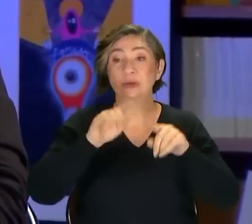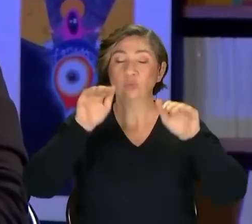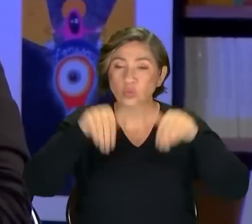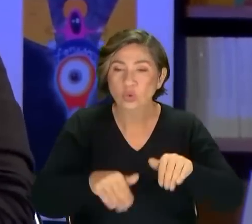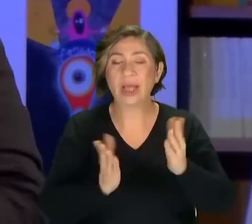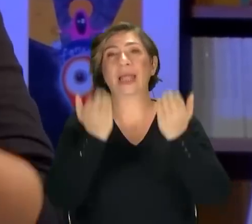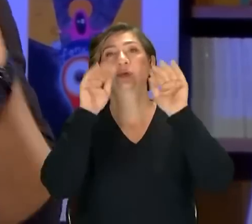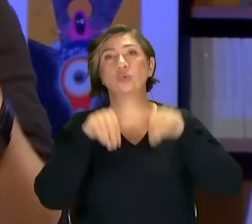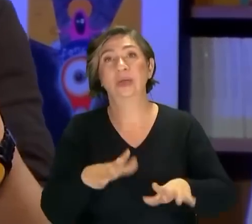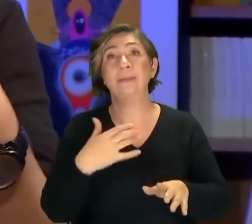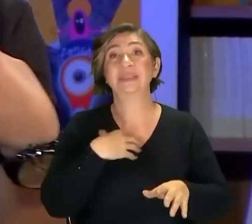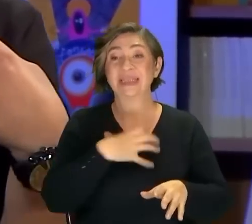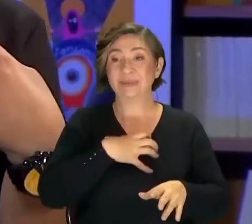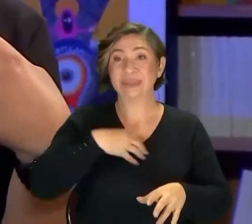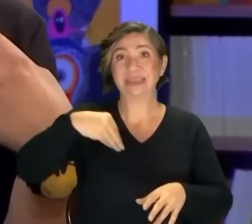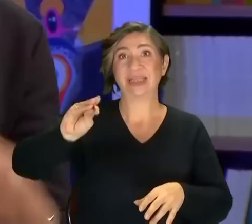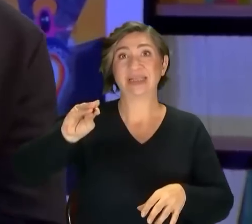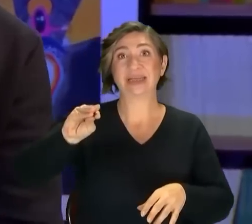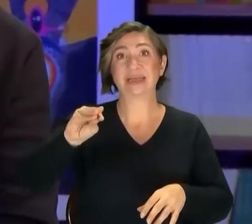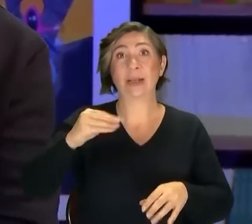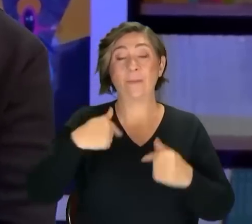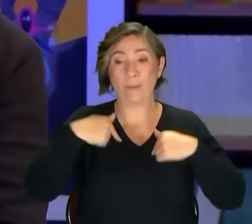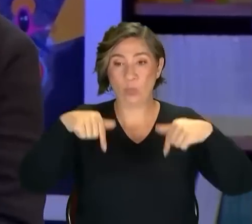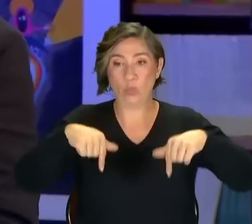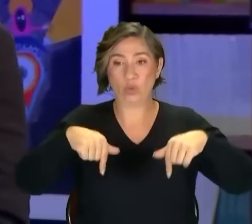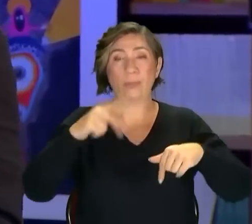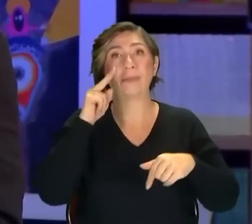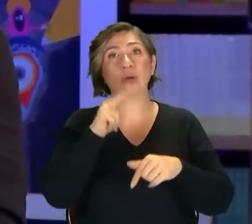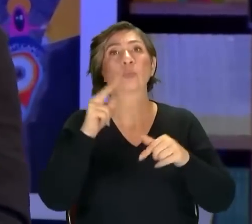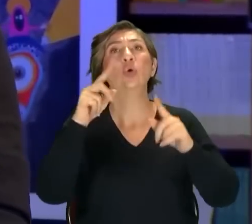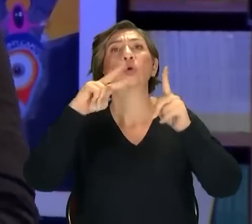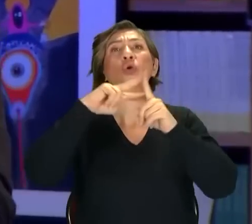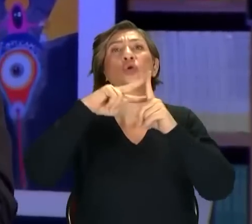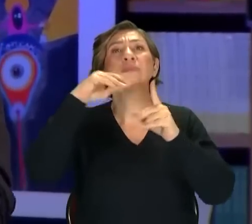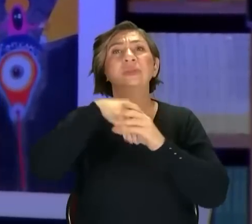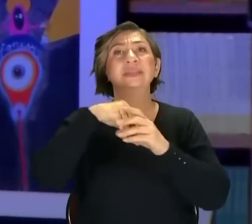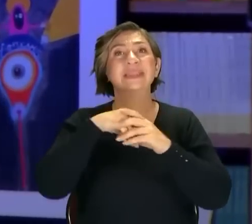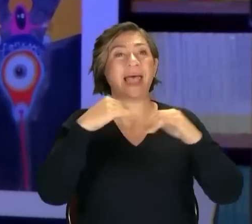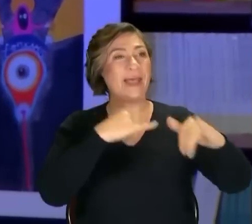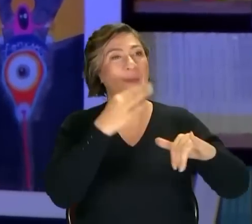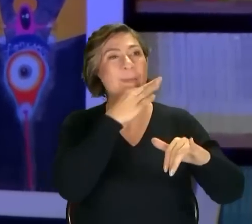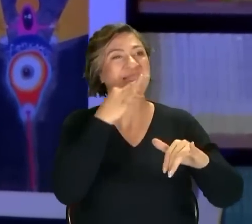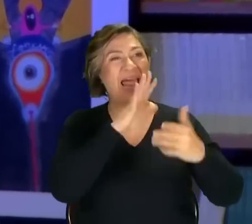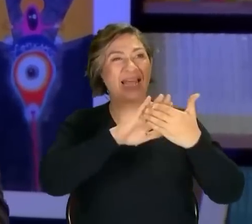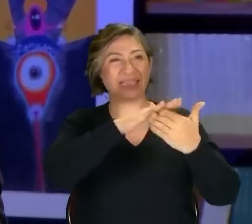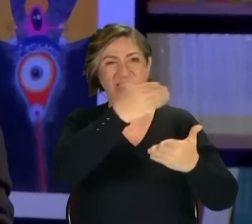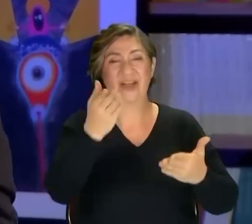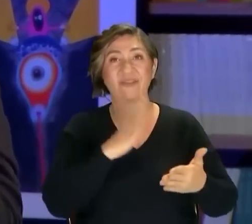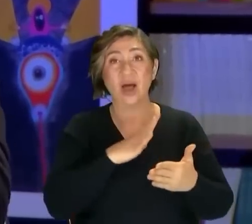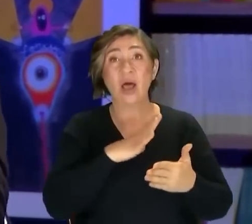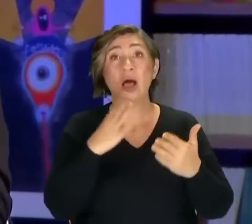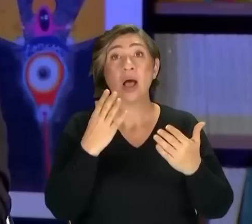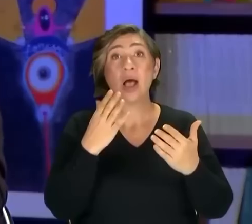kalka gidiyoruz. Çünkü biz kendimizi sattık. Yani ben bugün mesela bakıyorum YouTube'da bizim muadilimiz işler yapmaya çalışan çok arkadaşlar ama biliyorsun